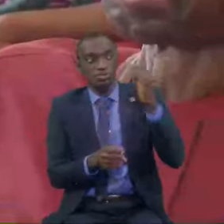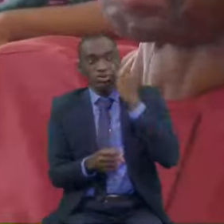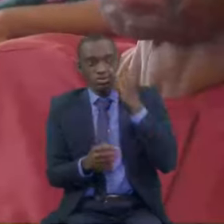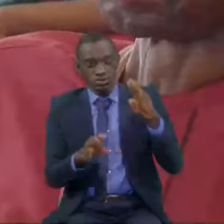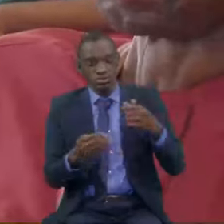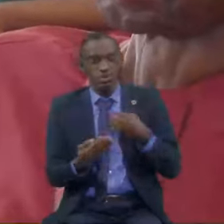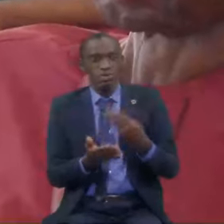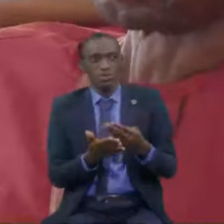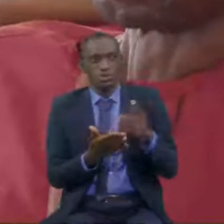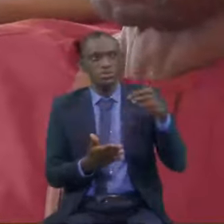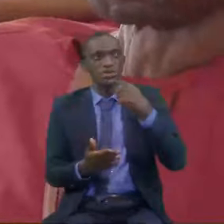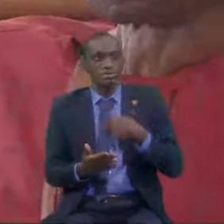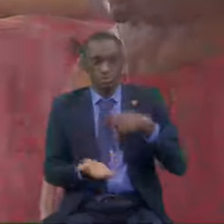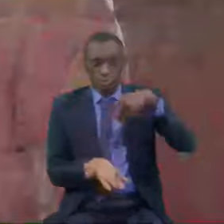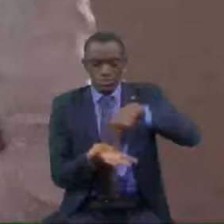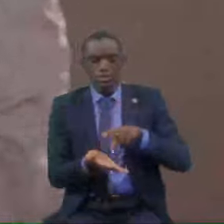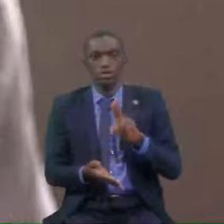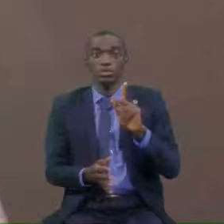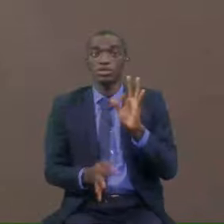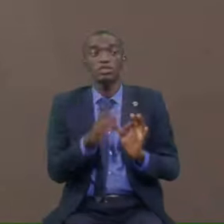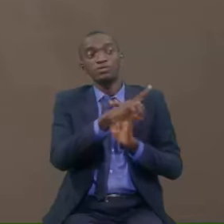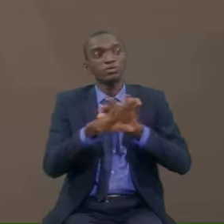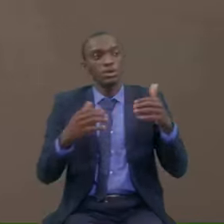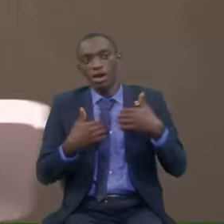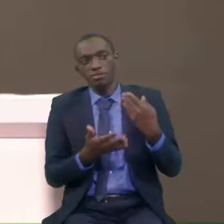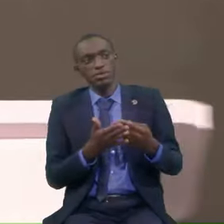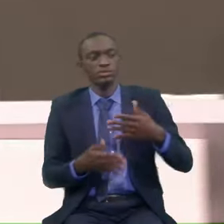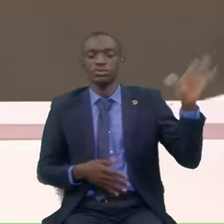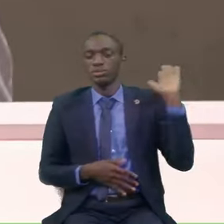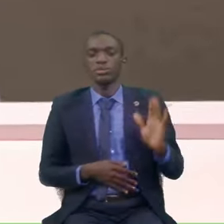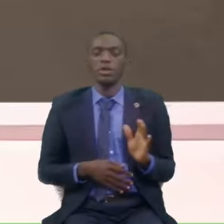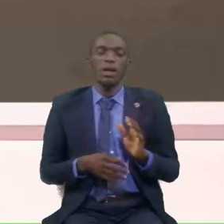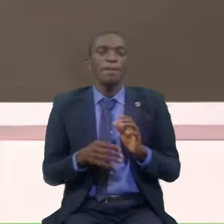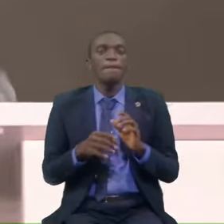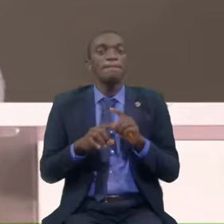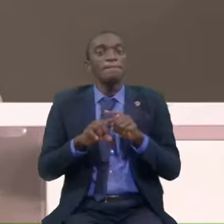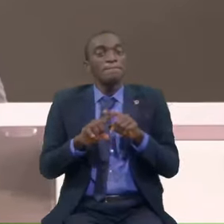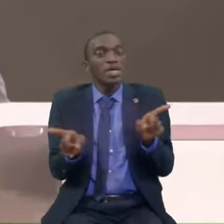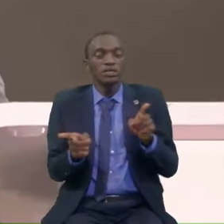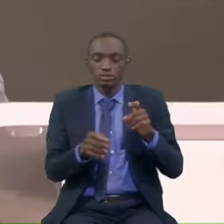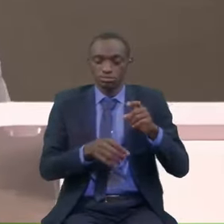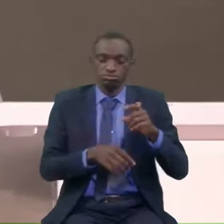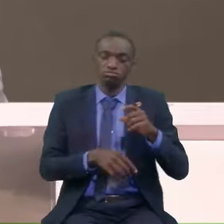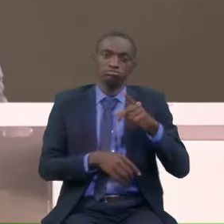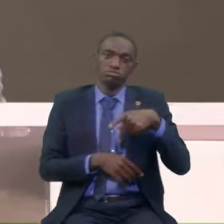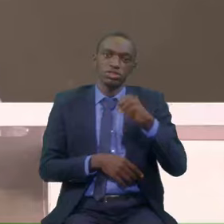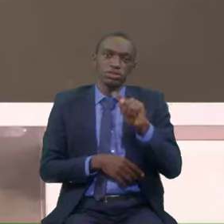de me lever. Si tu n'as pas l'argent, continue. Mais il dit, je n'ai ni or ni